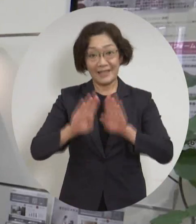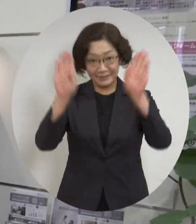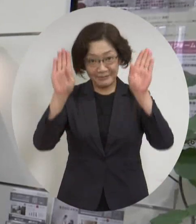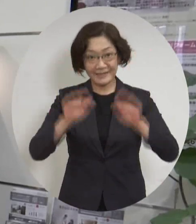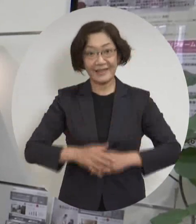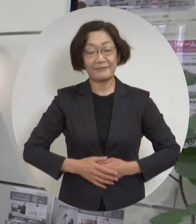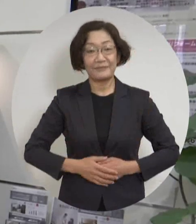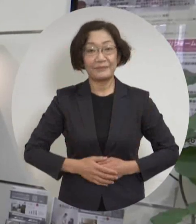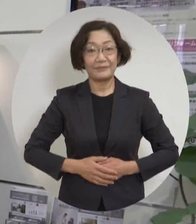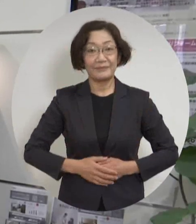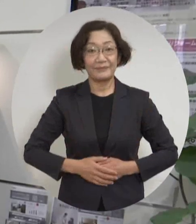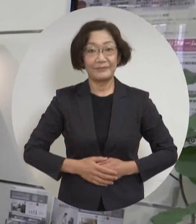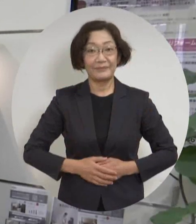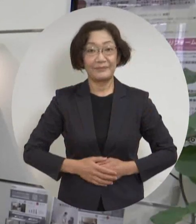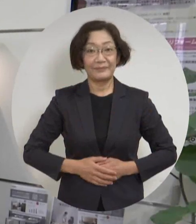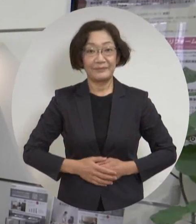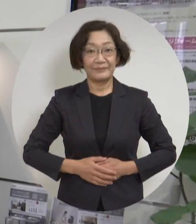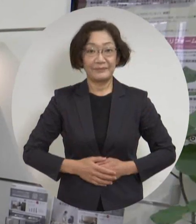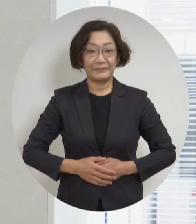になりました。